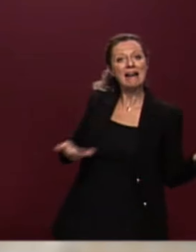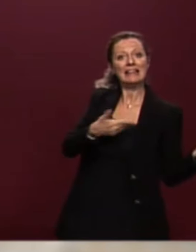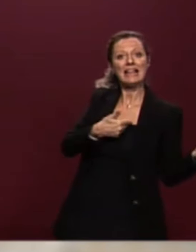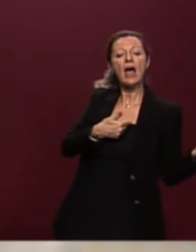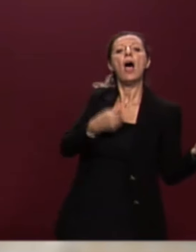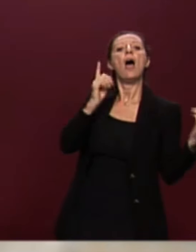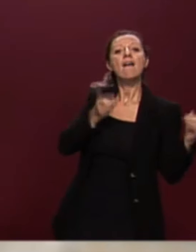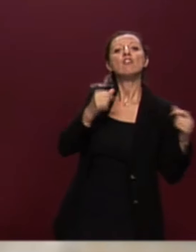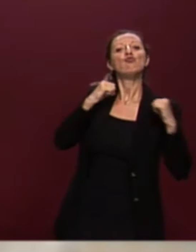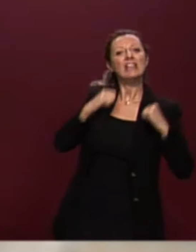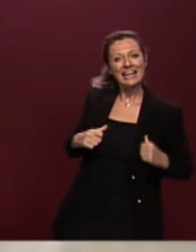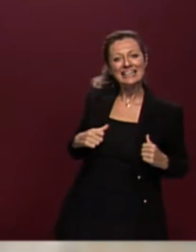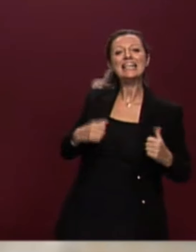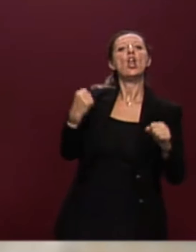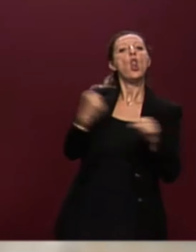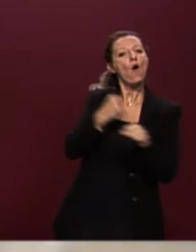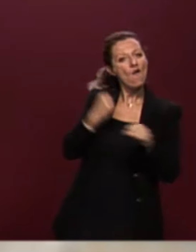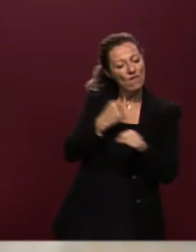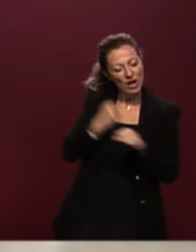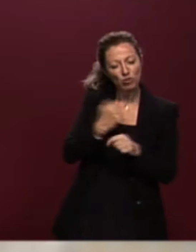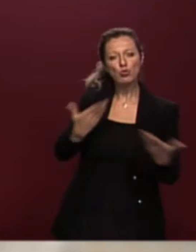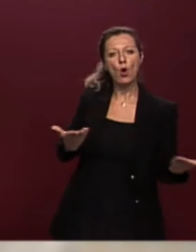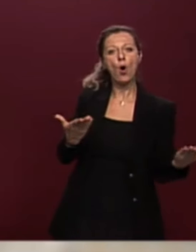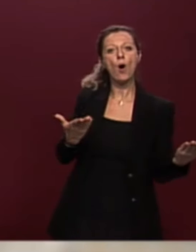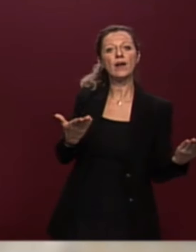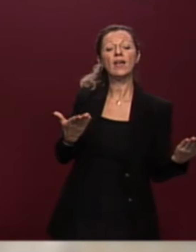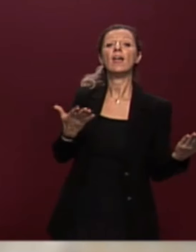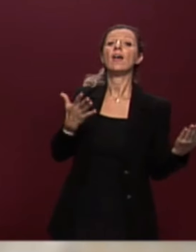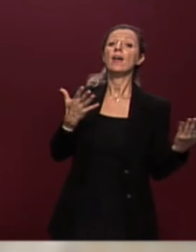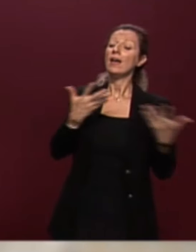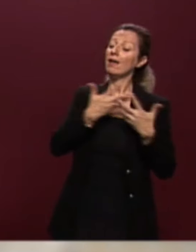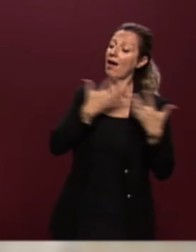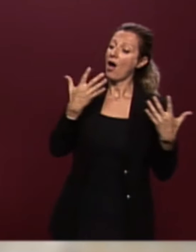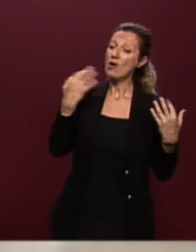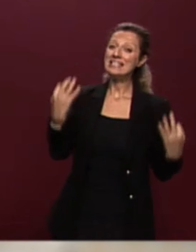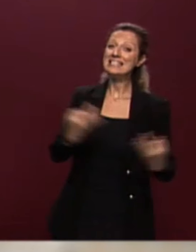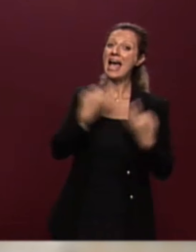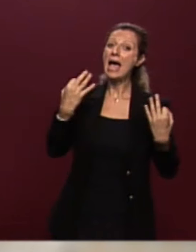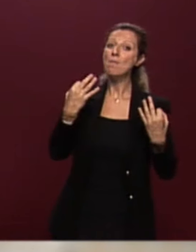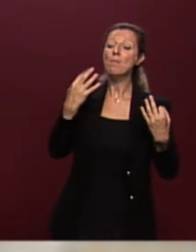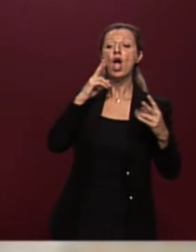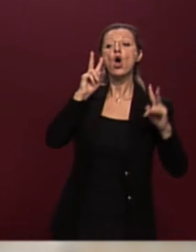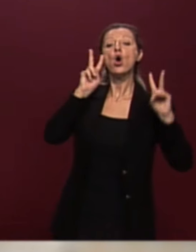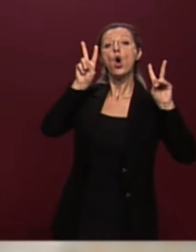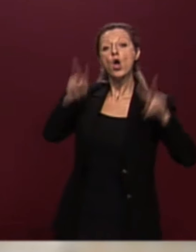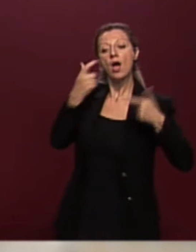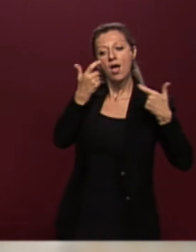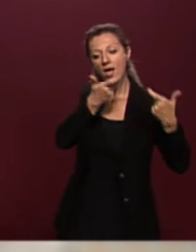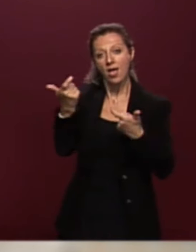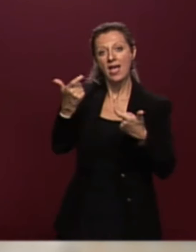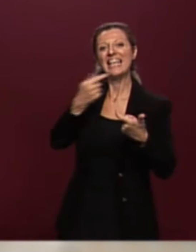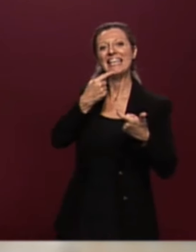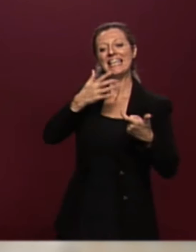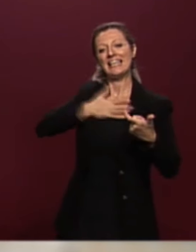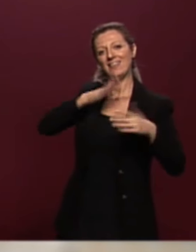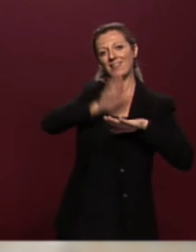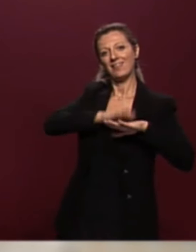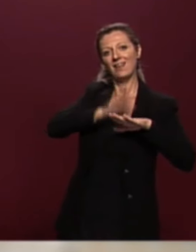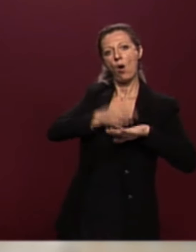dei lavoratori, nonché sotto il fermo controllo umano. È